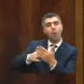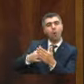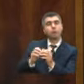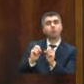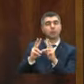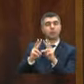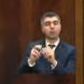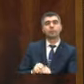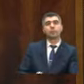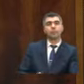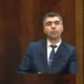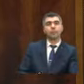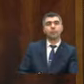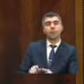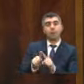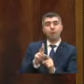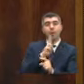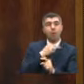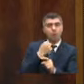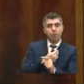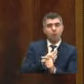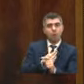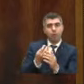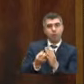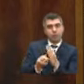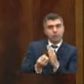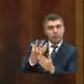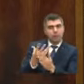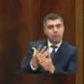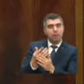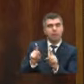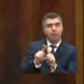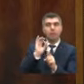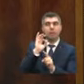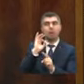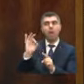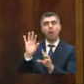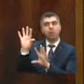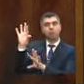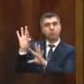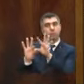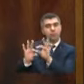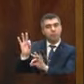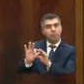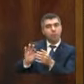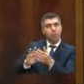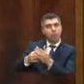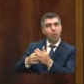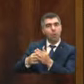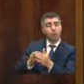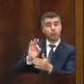تصرفكم، ولديكم حكومة جديدة لقحتموها بكفاءات في وسط الطريق